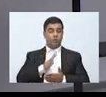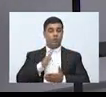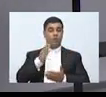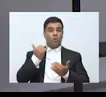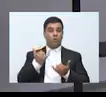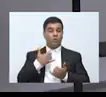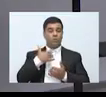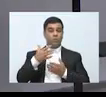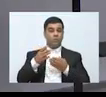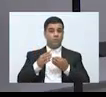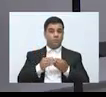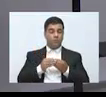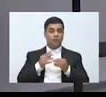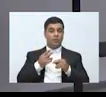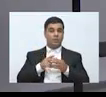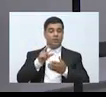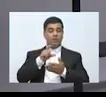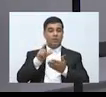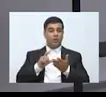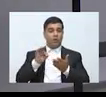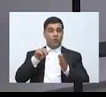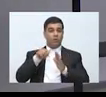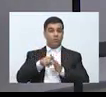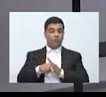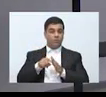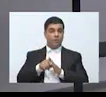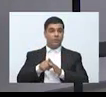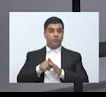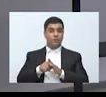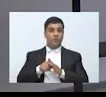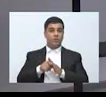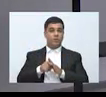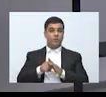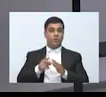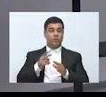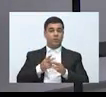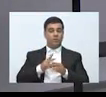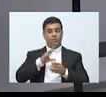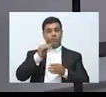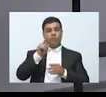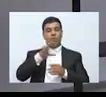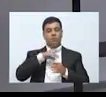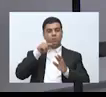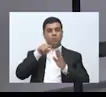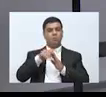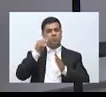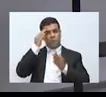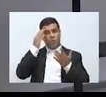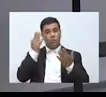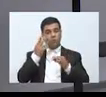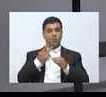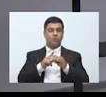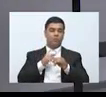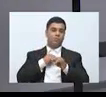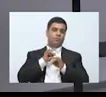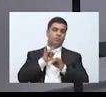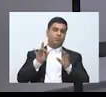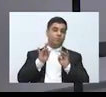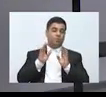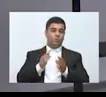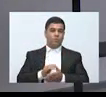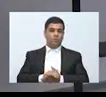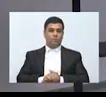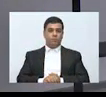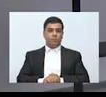Ana endi she'r yuzasidan, demak, she'r tahlili usuli asosida she'rni tahlil